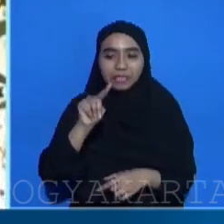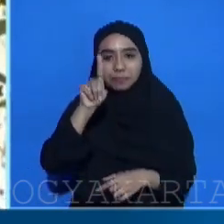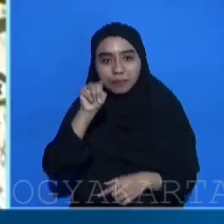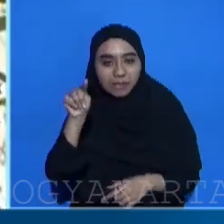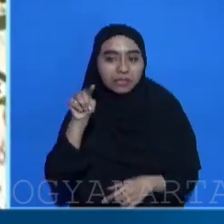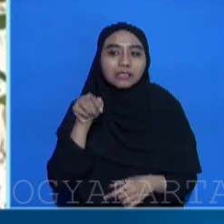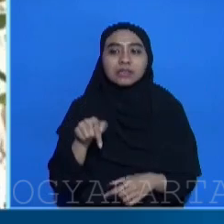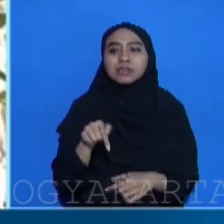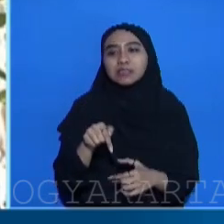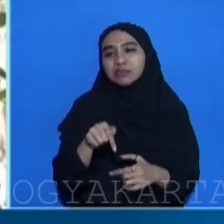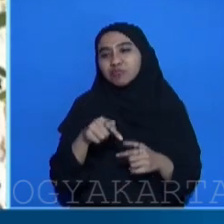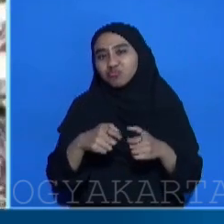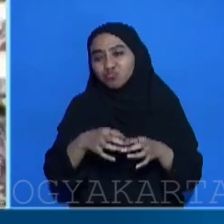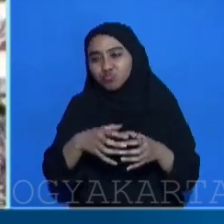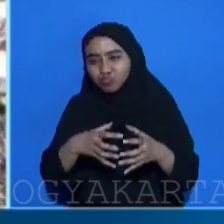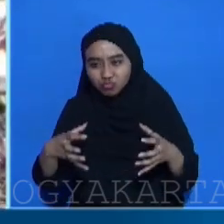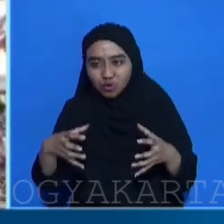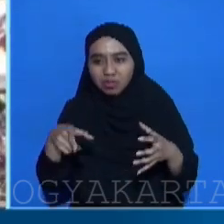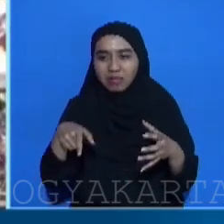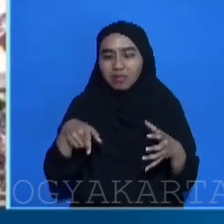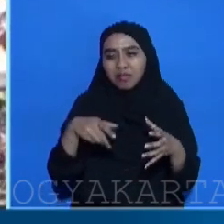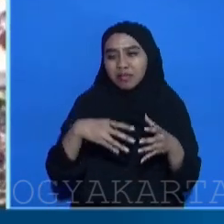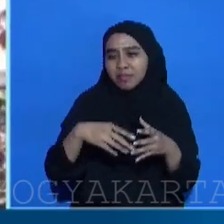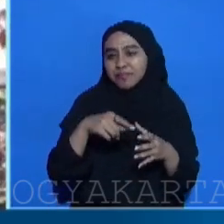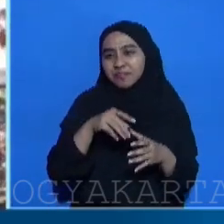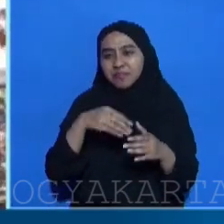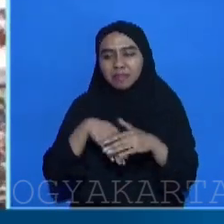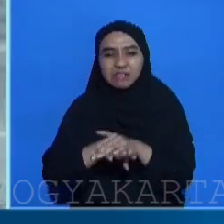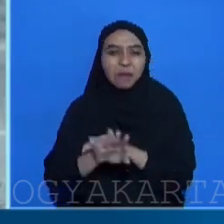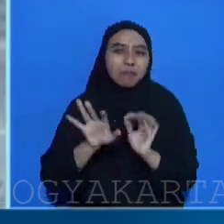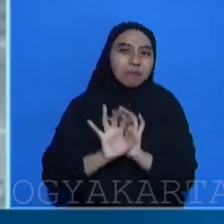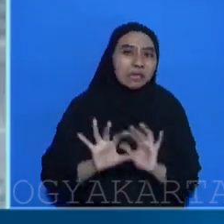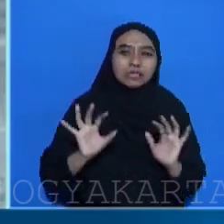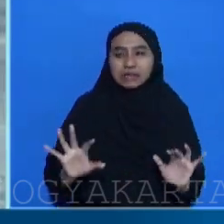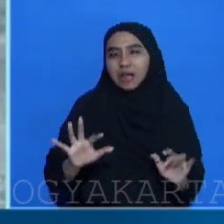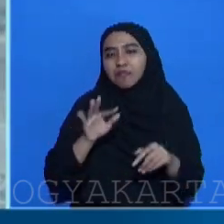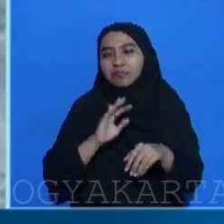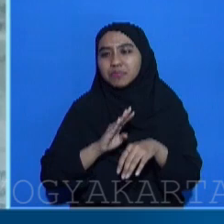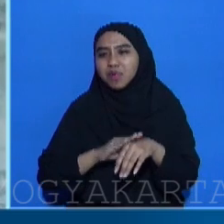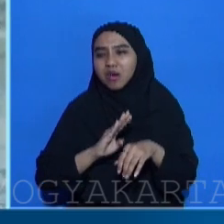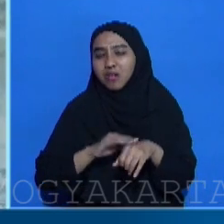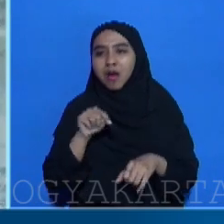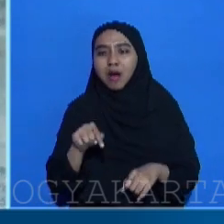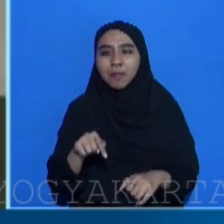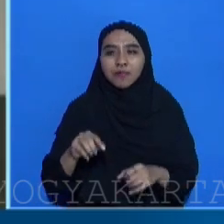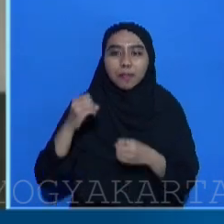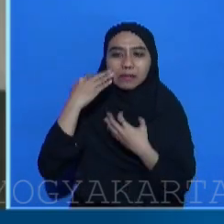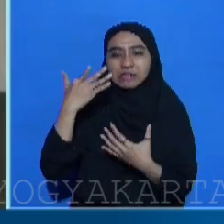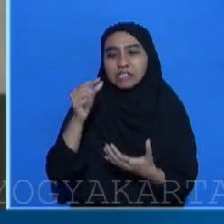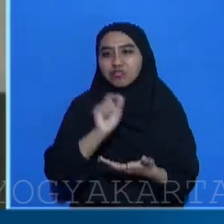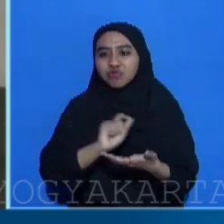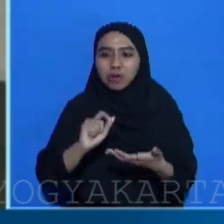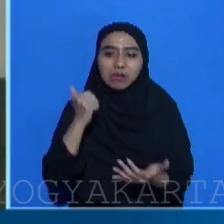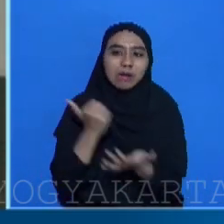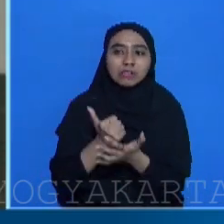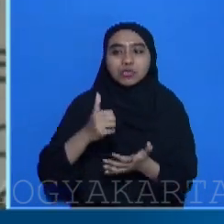pemukiman situs Glagah masih menyimpan banyak misteri Pasalnya tidak ada informasi tertulis mengenai asal setupa